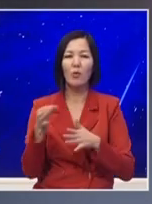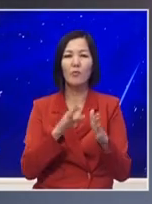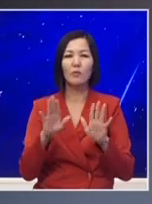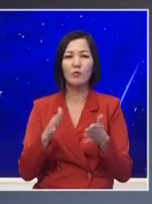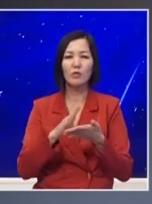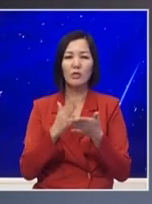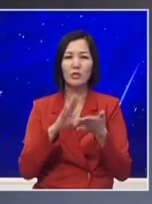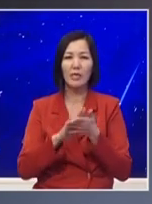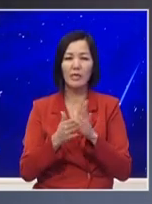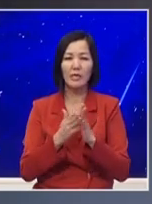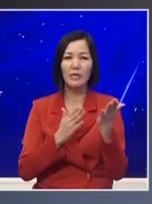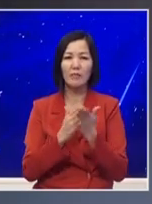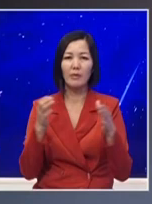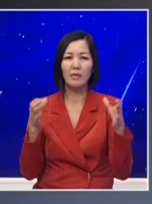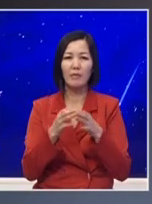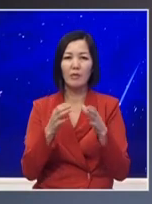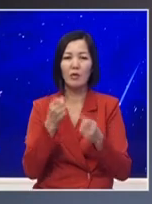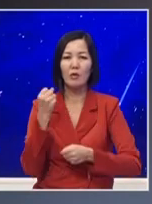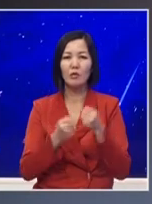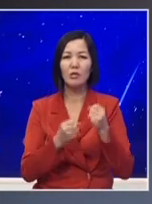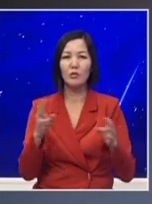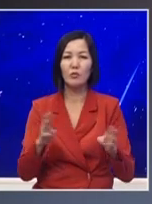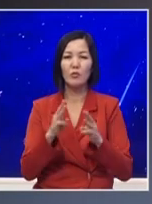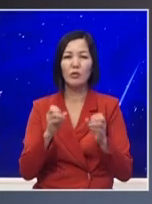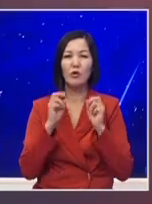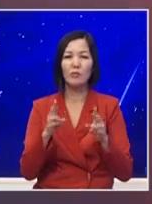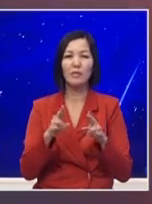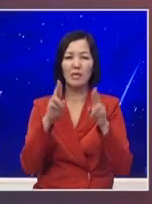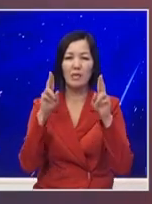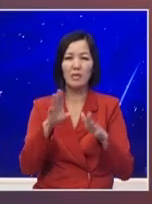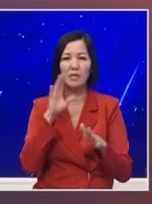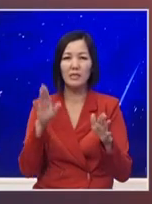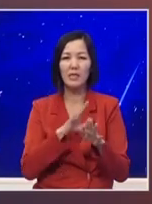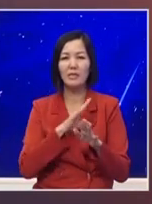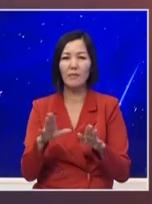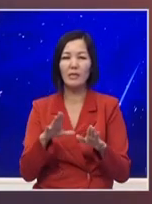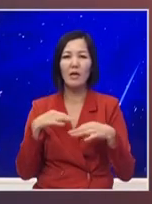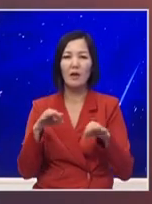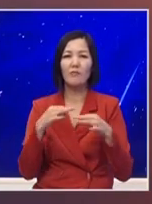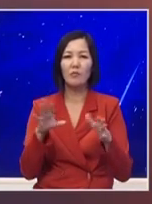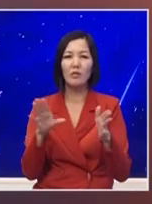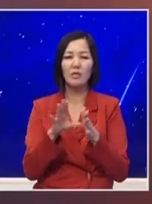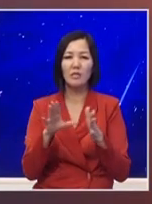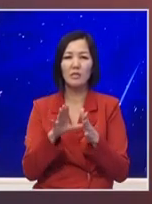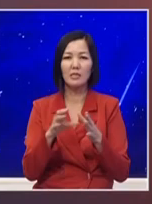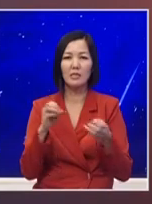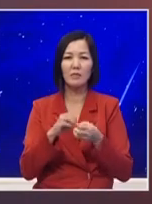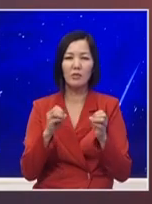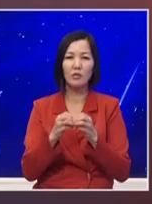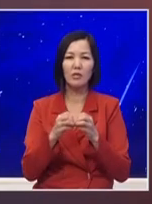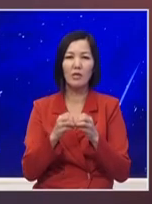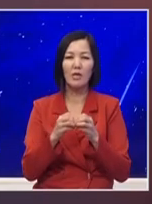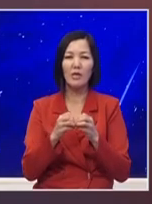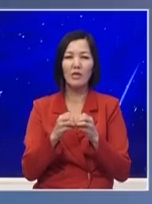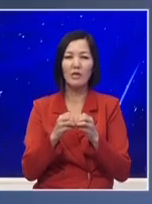облыстық төтенше жағдай қызметкерлері жүргізушілердің өрт қауіпсіздік ережелерін сақтап қана қоймай, автокөліктің электр